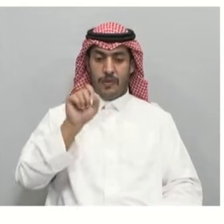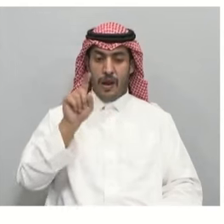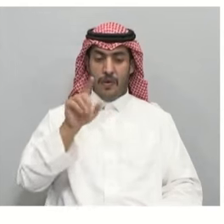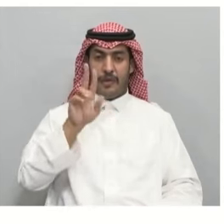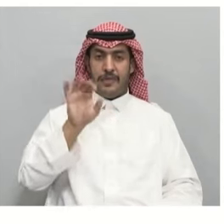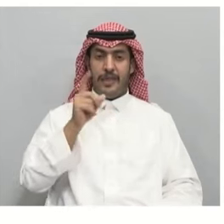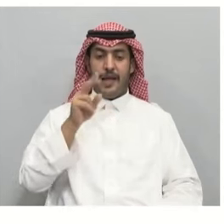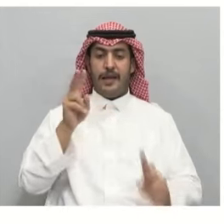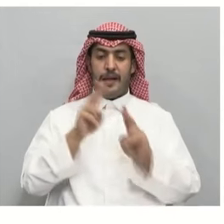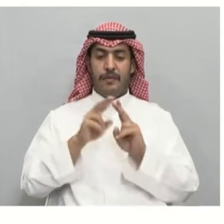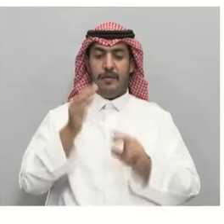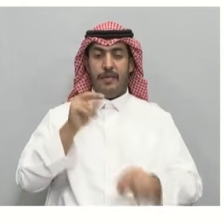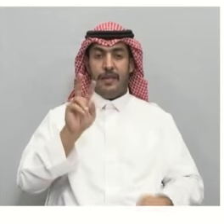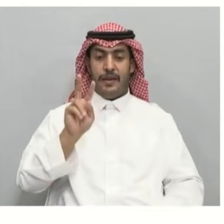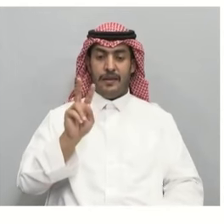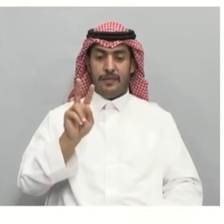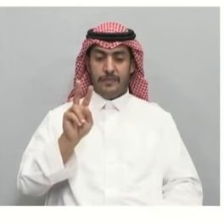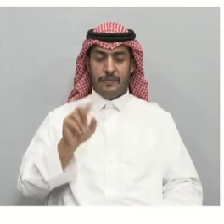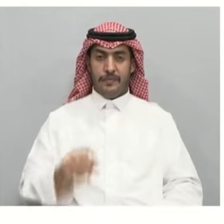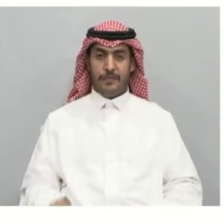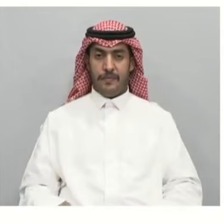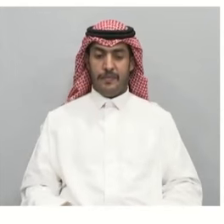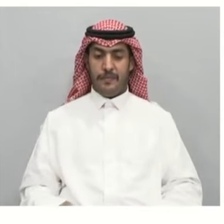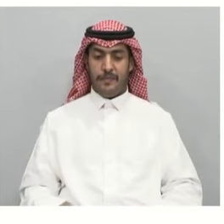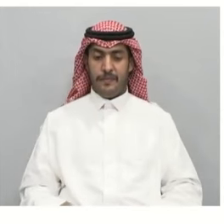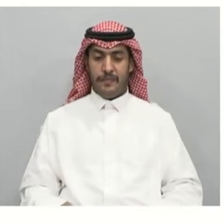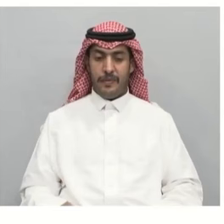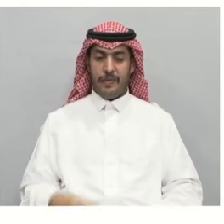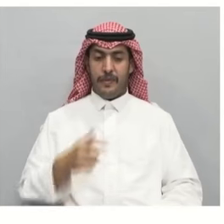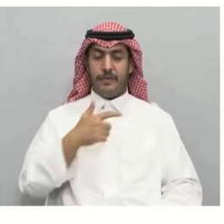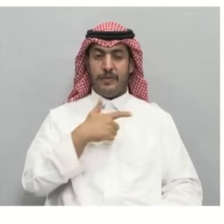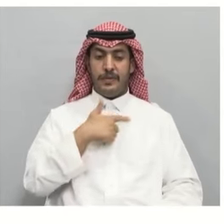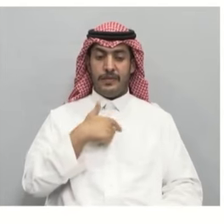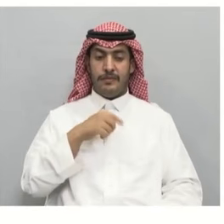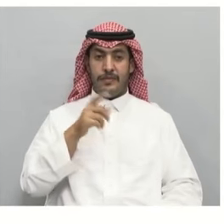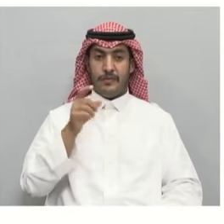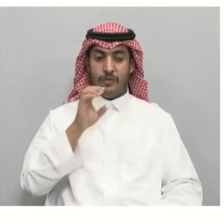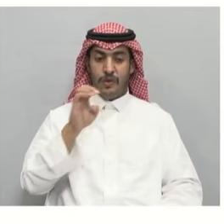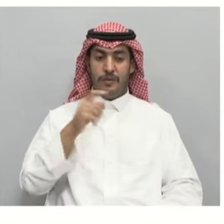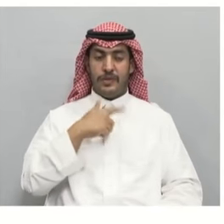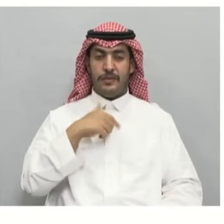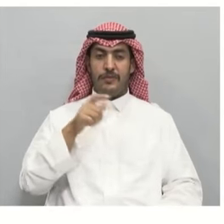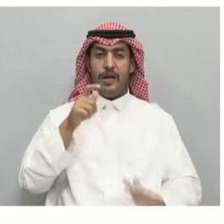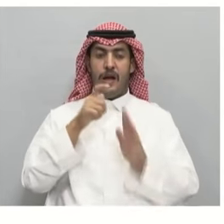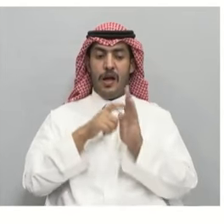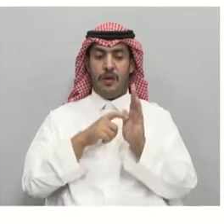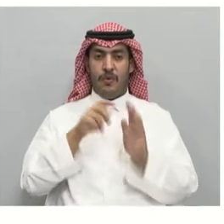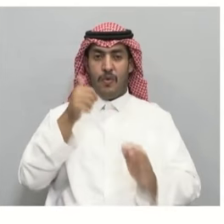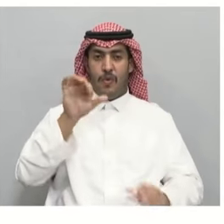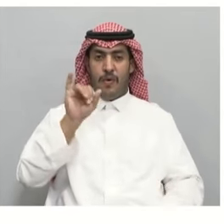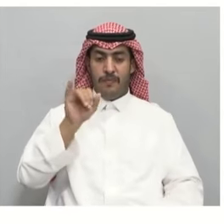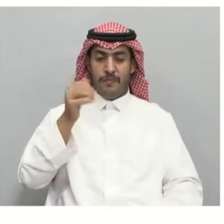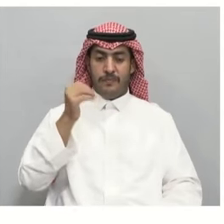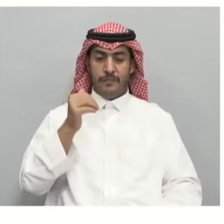قلنا التيار الكهربائي العلاقه اللي تربط ما بين الجهد والتيار والمقاومه في الدائره الكهربائيه مثل ما عرفنا انها قانون